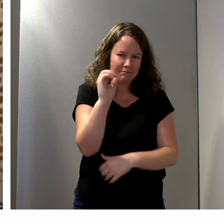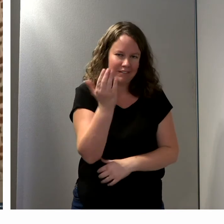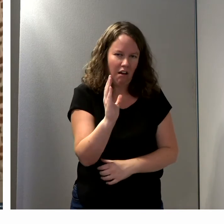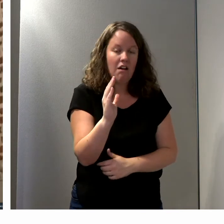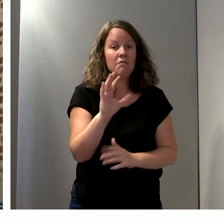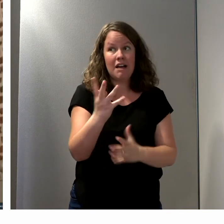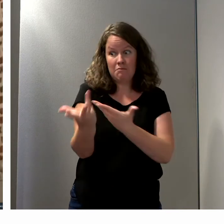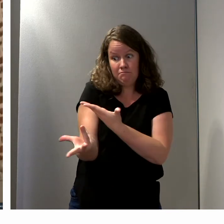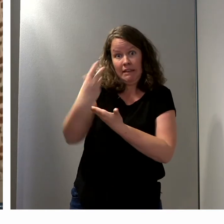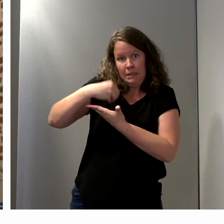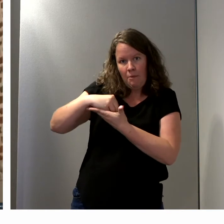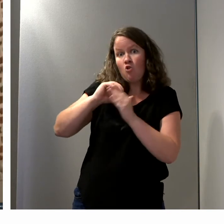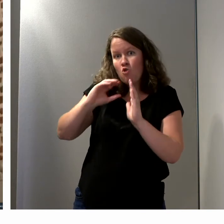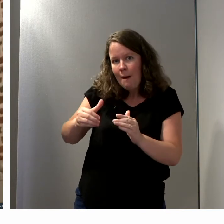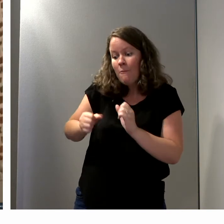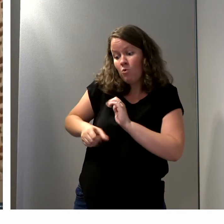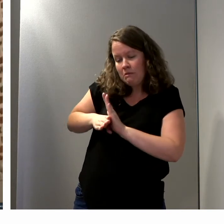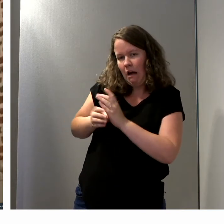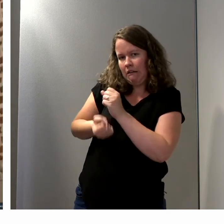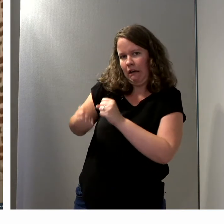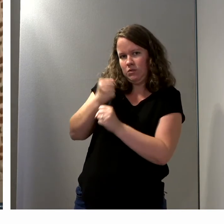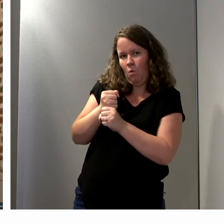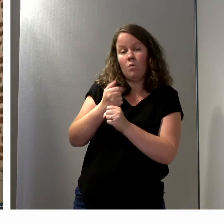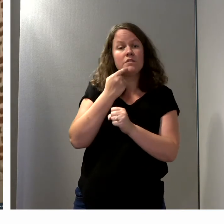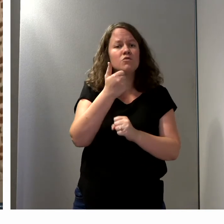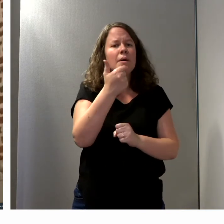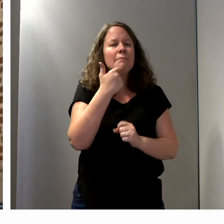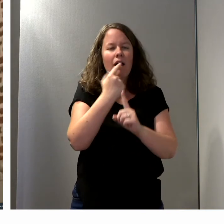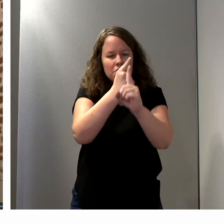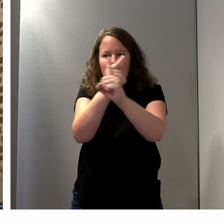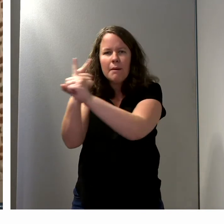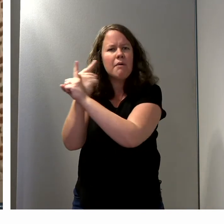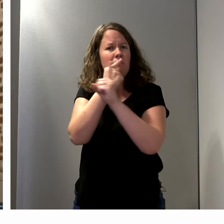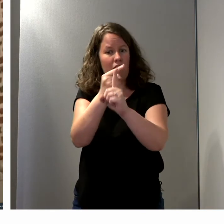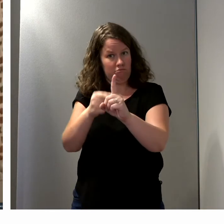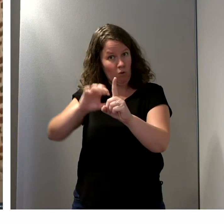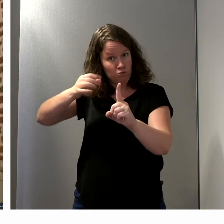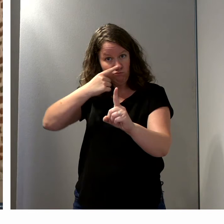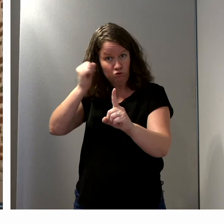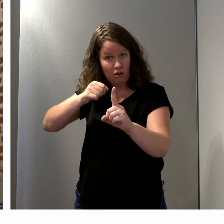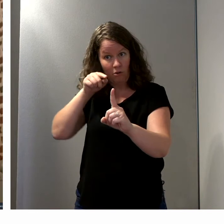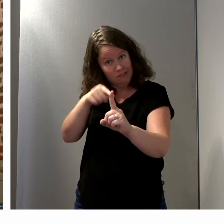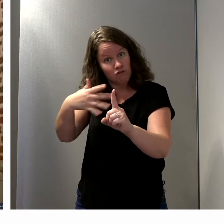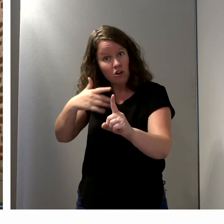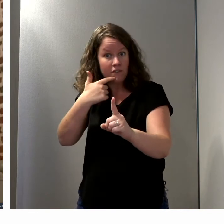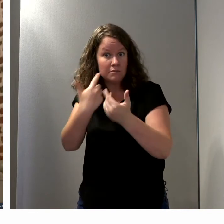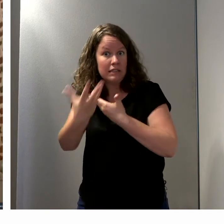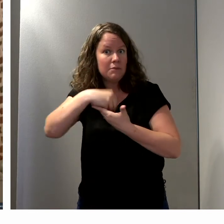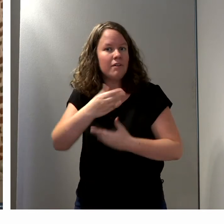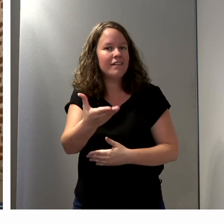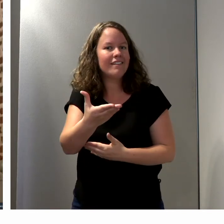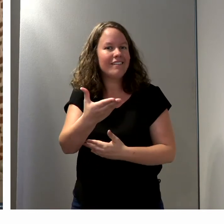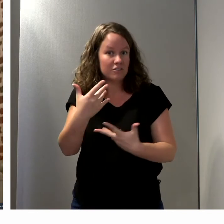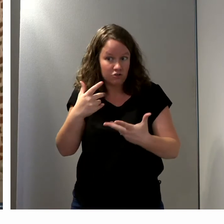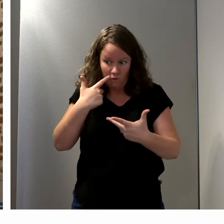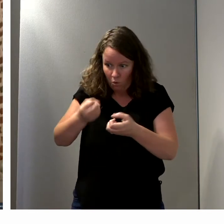de ce service. Et donc, même si ce sont des interviews, comme vous dites, de toute façon, ce sont des pratiques sur lesquelles il faut travailler en termes d'accessibilité de